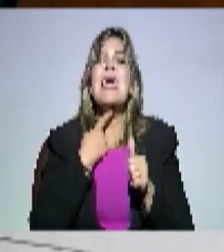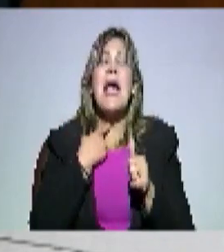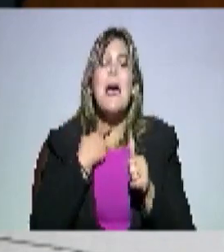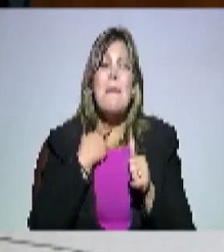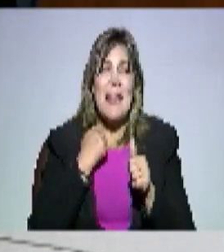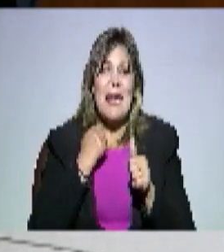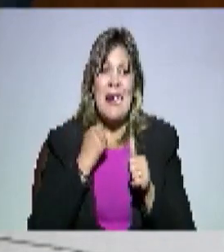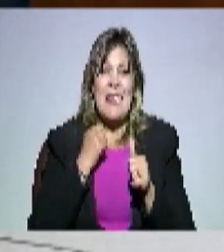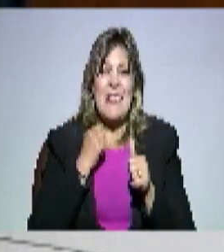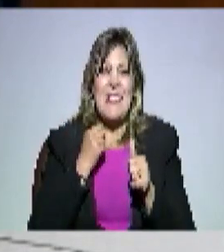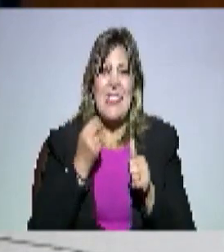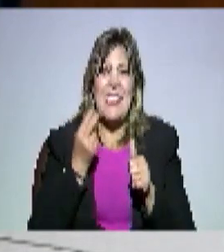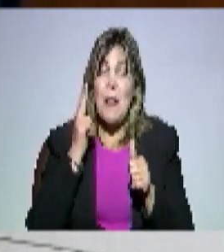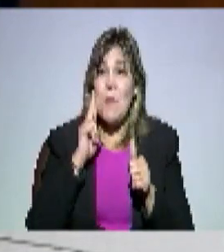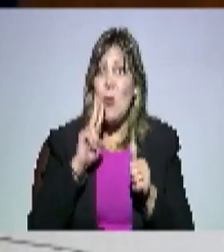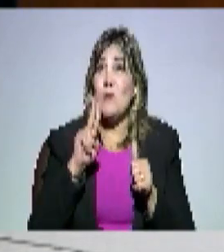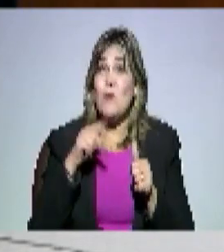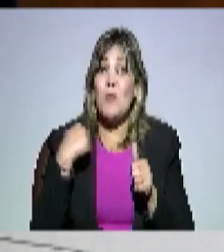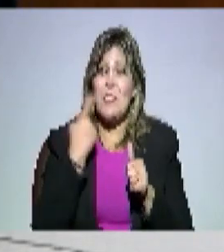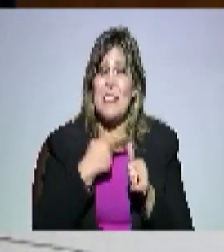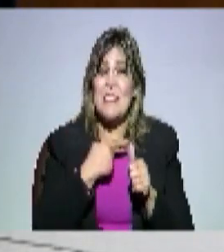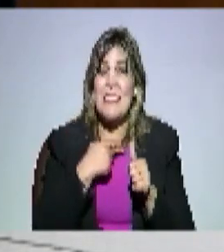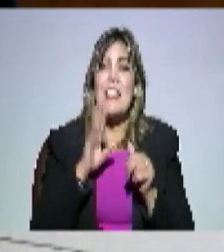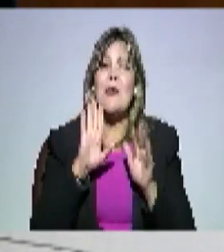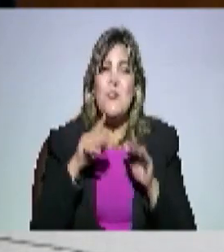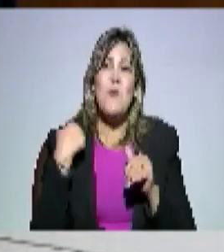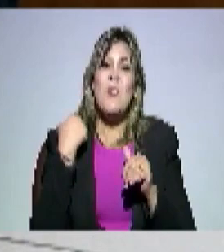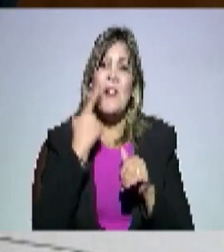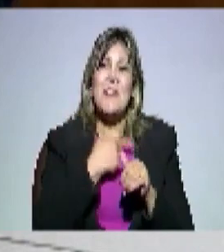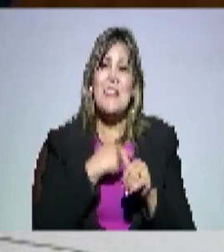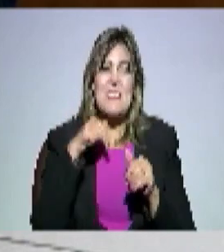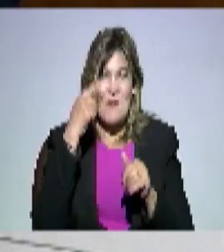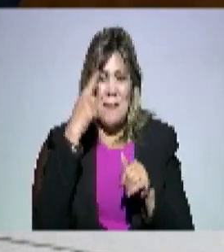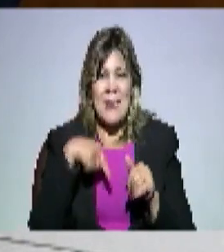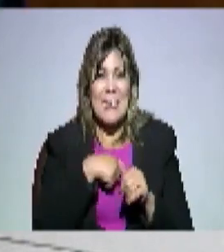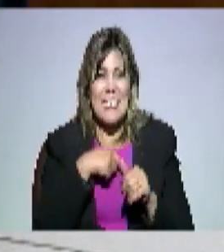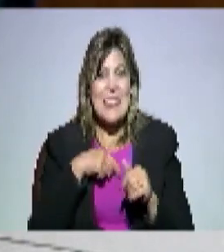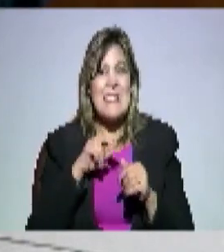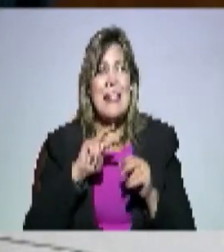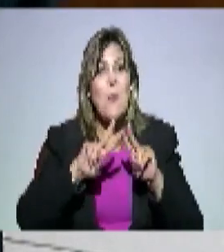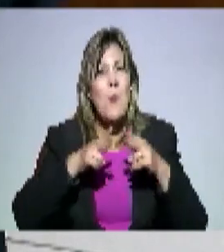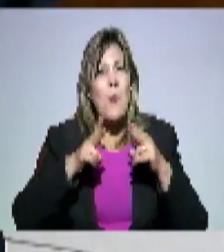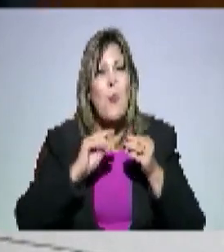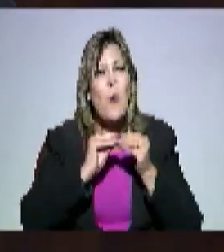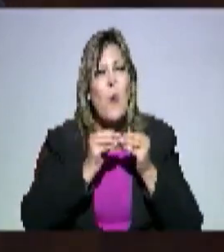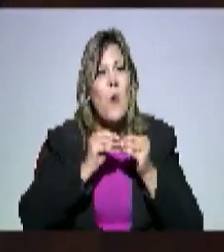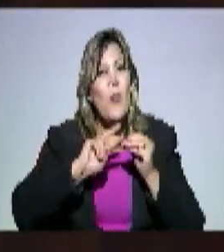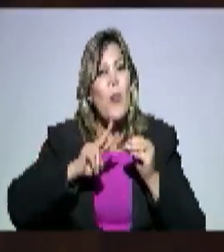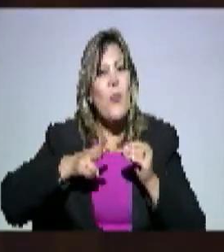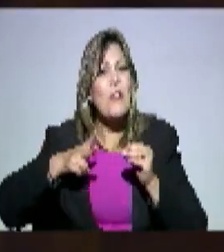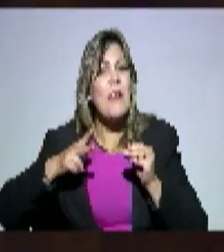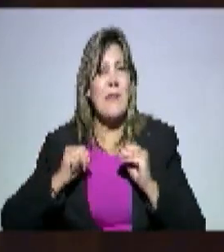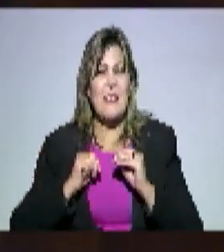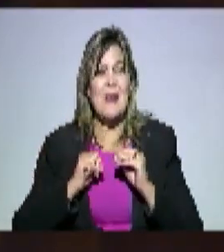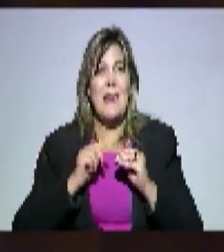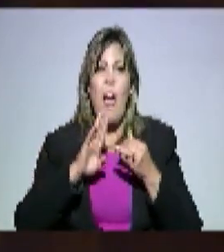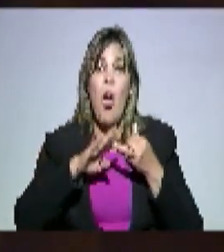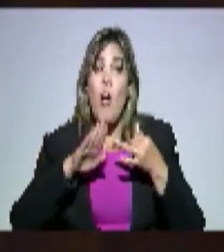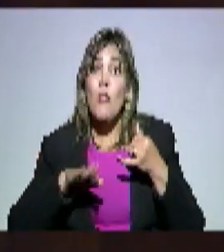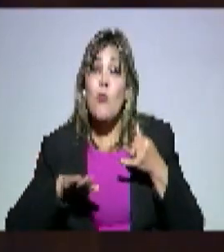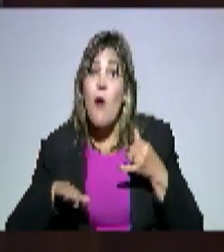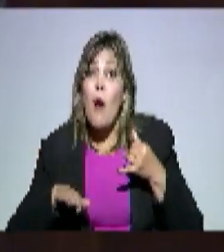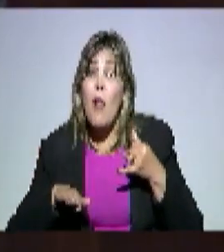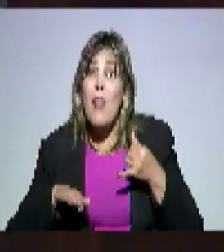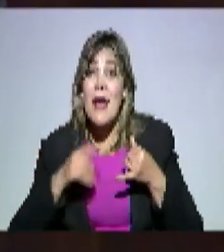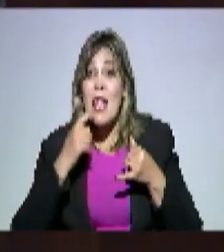ده لما تبصوا في القديسين تلاقي القديسين في كنيستنا فيهم تنوع جميل قوي فيهم الاطفال